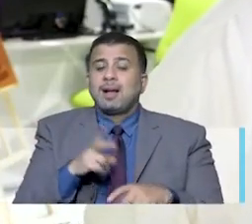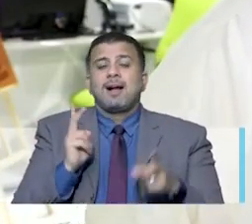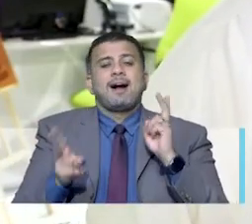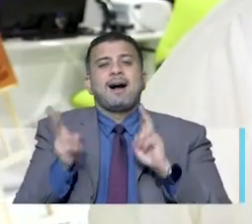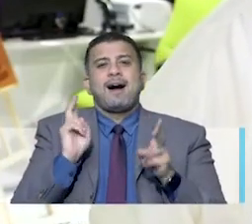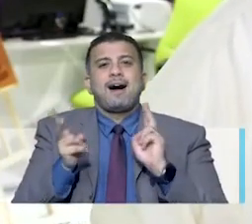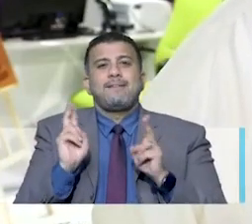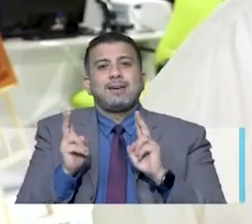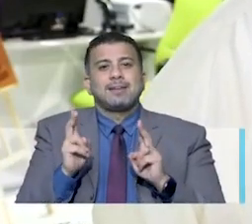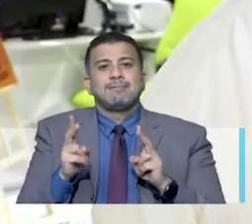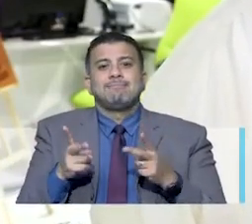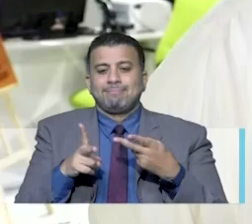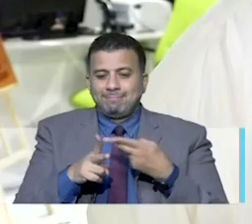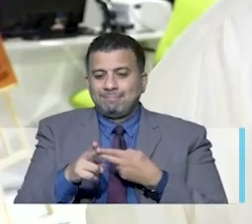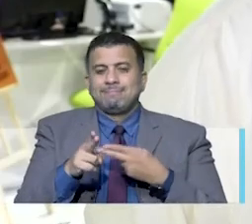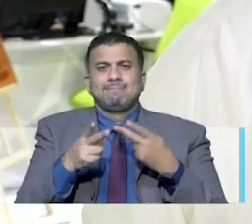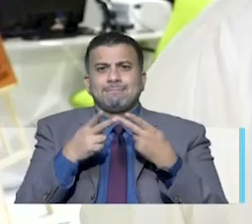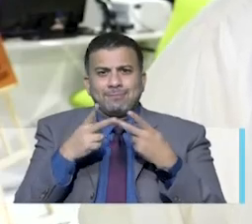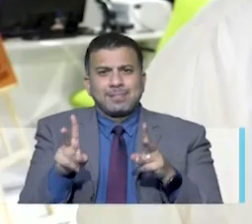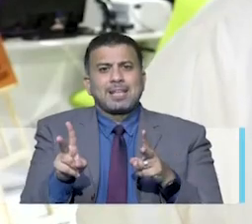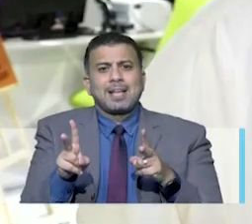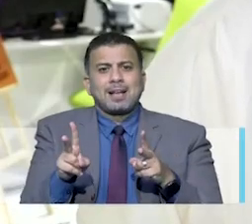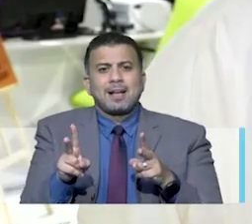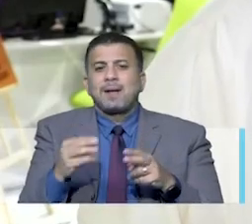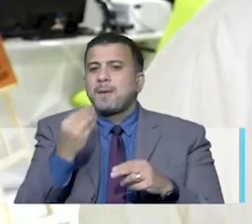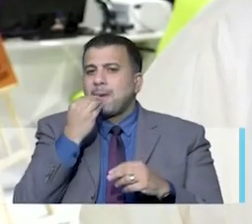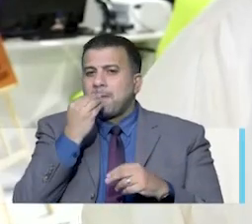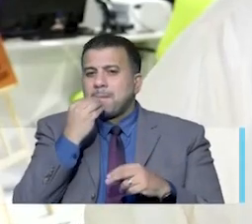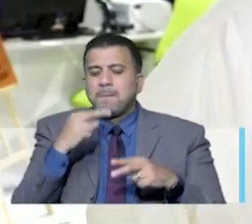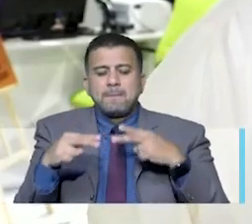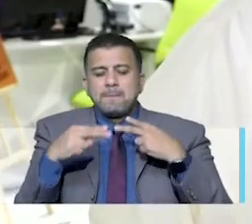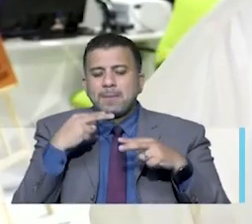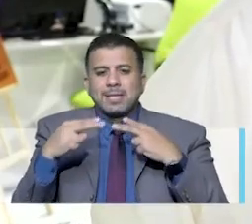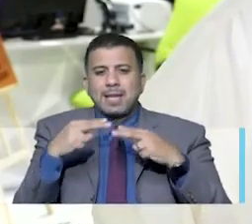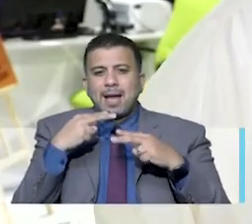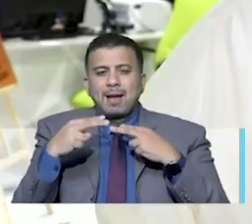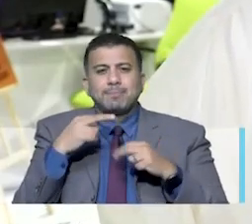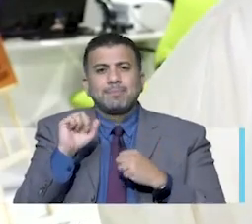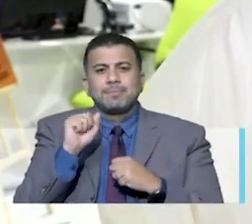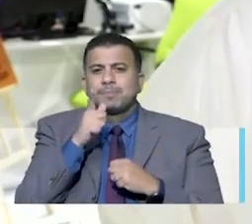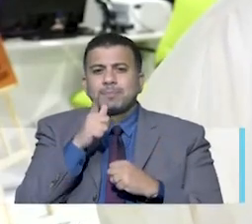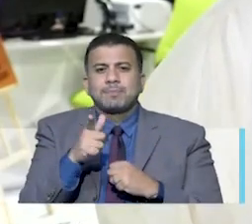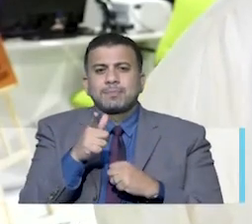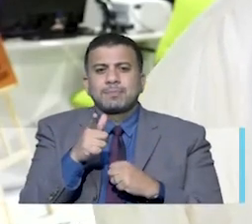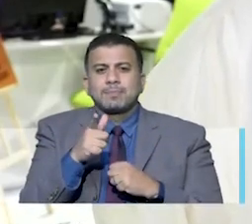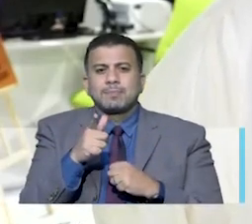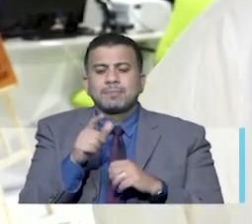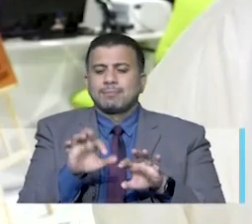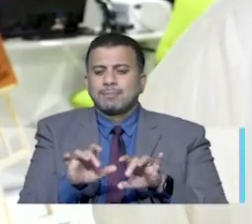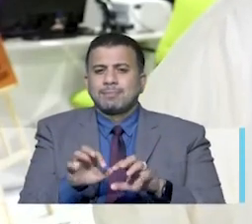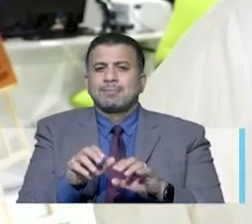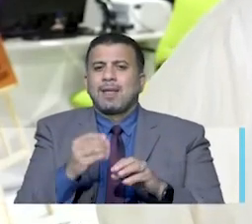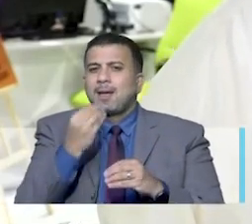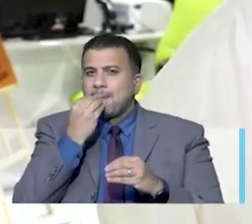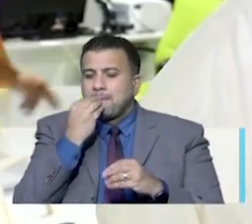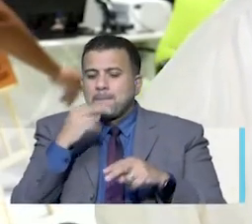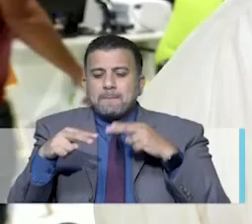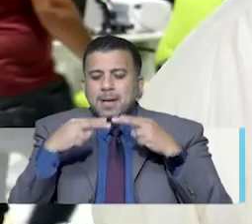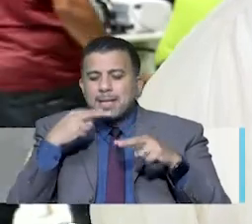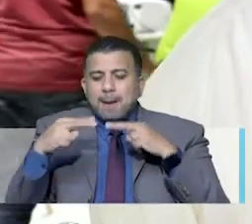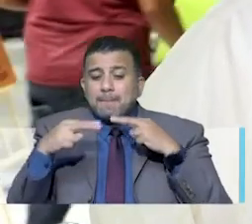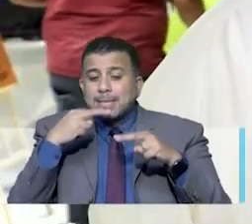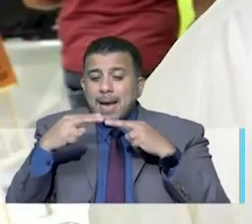من الضمن بافتتاح منصه المطاعم اللي هي خاصه باجراء اجراءات تخليص معاملات